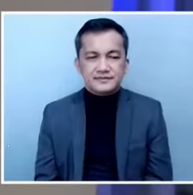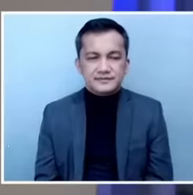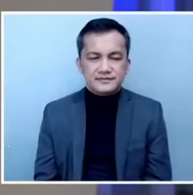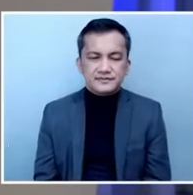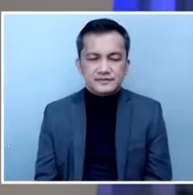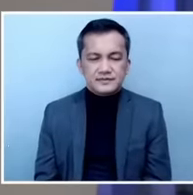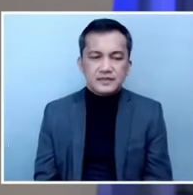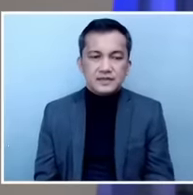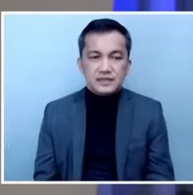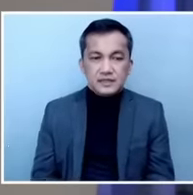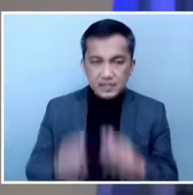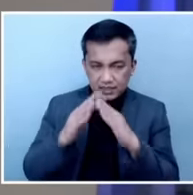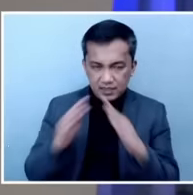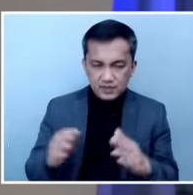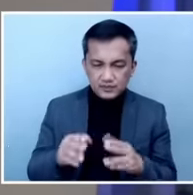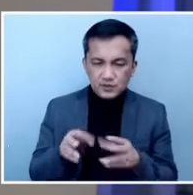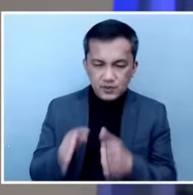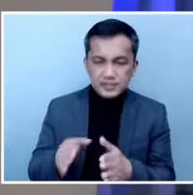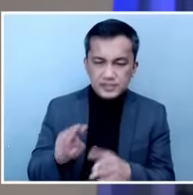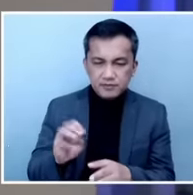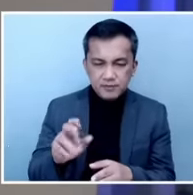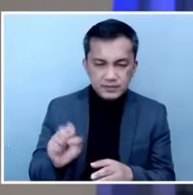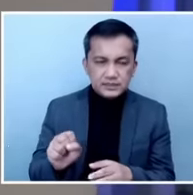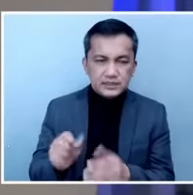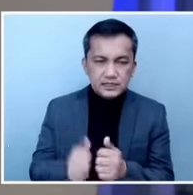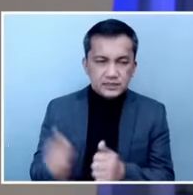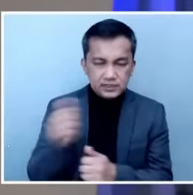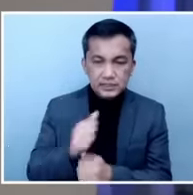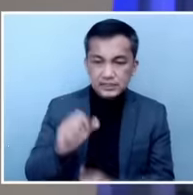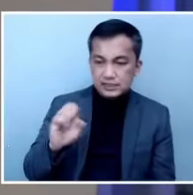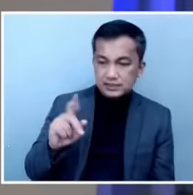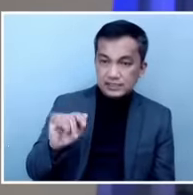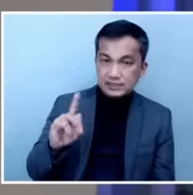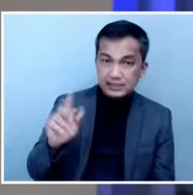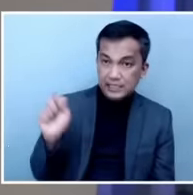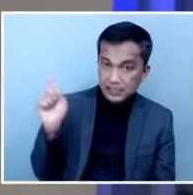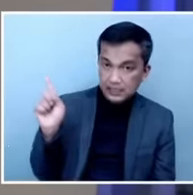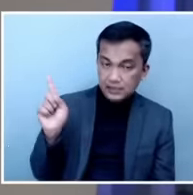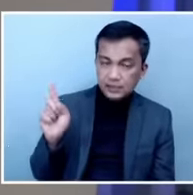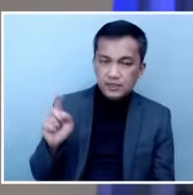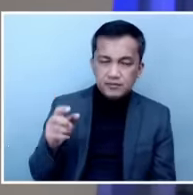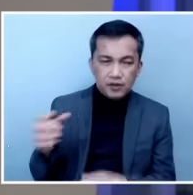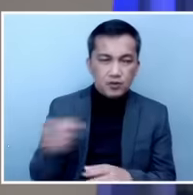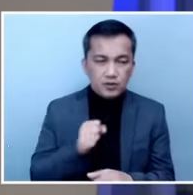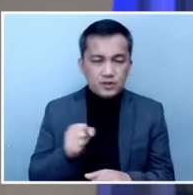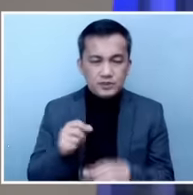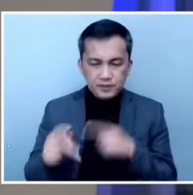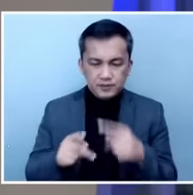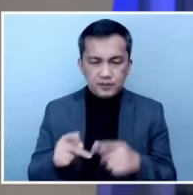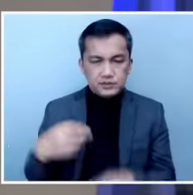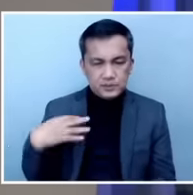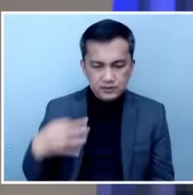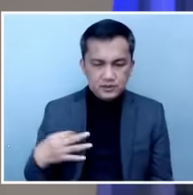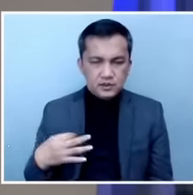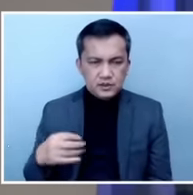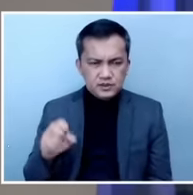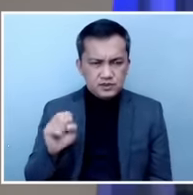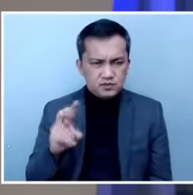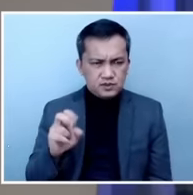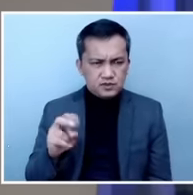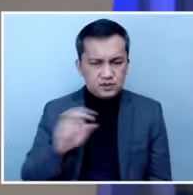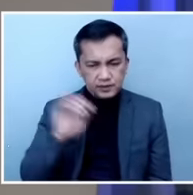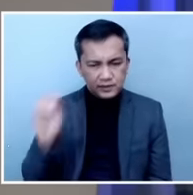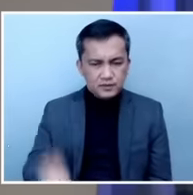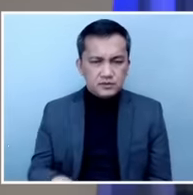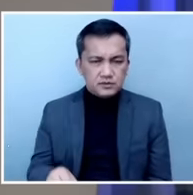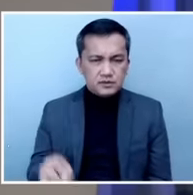Naniniwala si House Ways and Means Committee Chair Joey Salceda na makukuha ng People's Initiative ang 12% ng